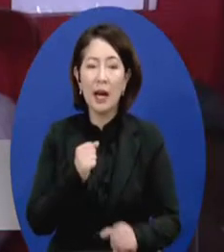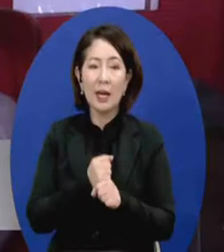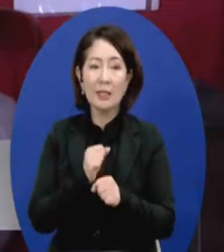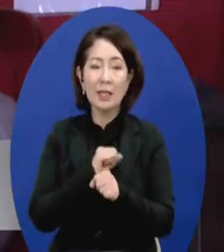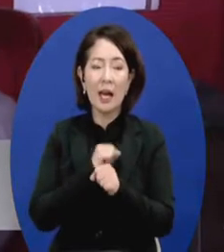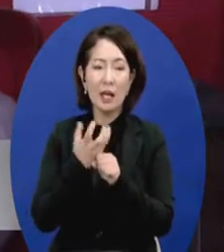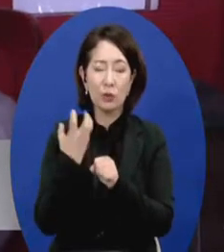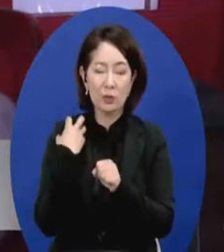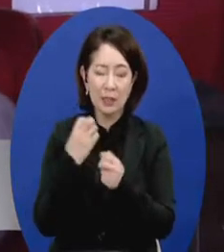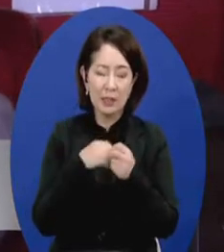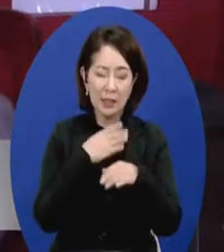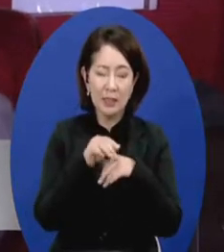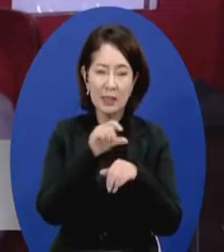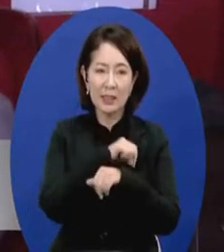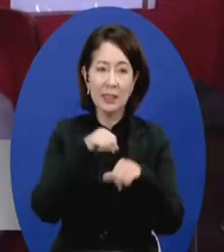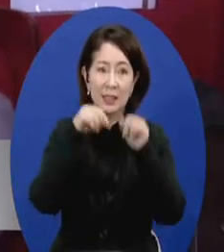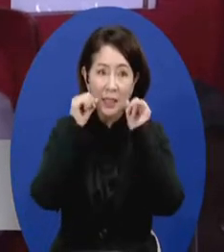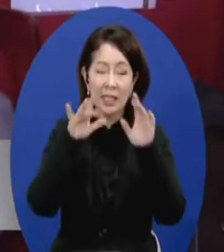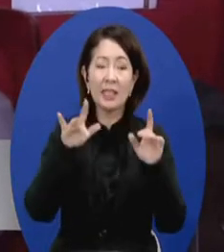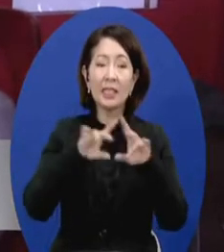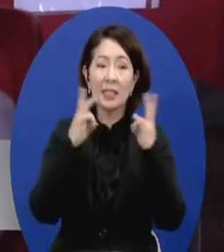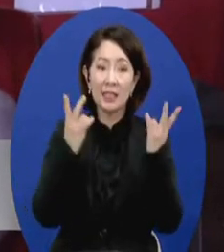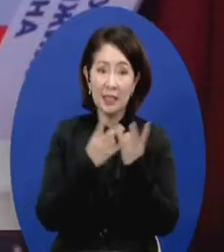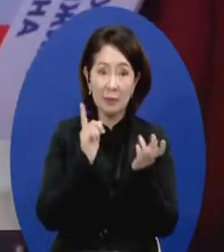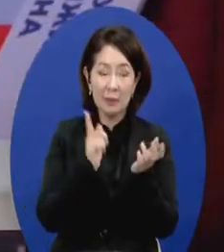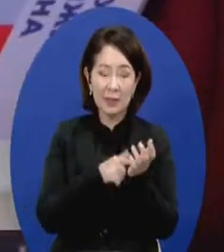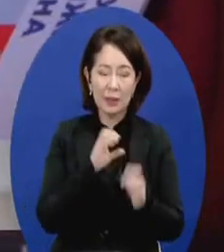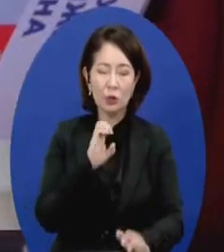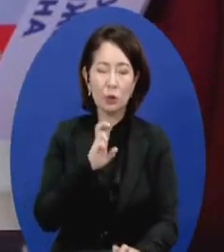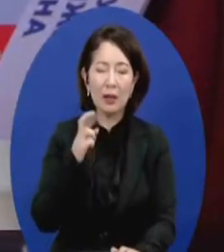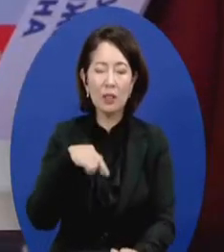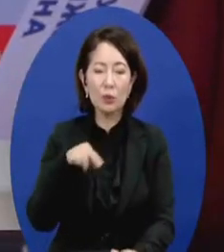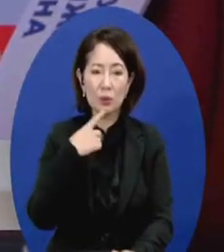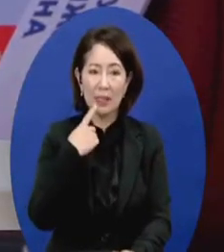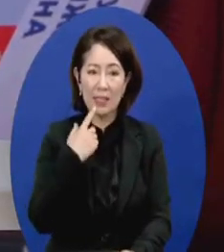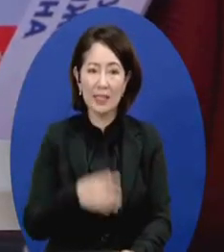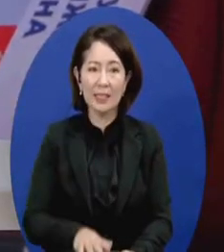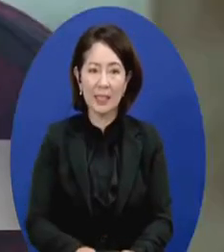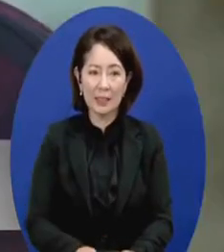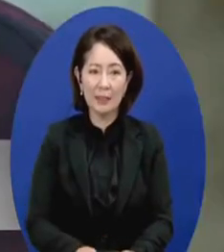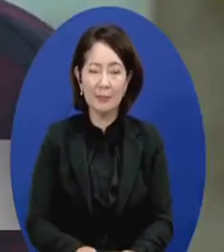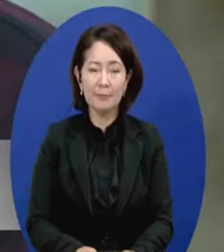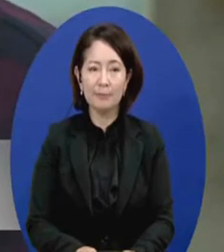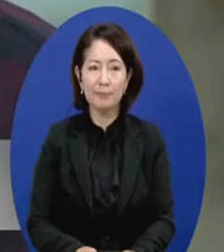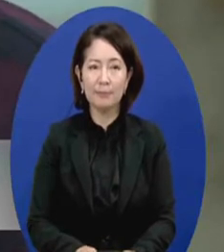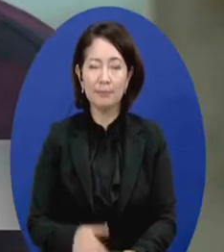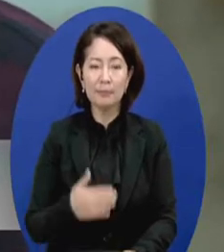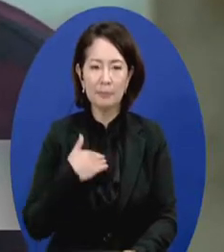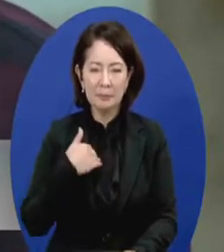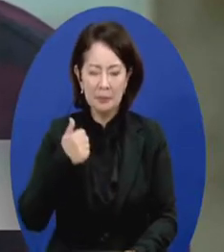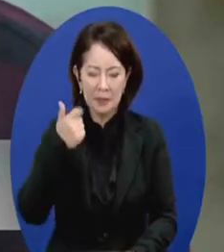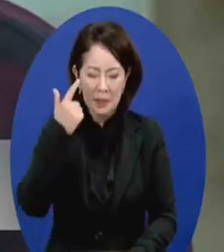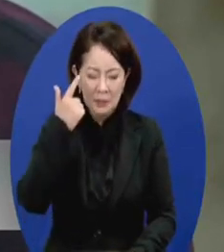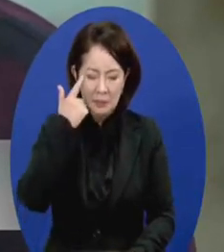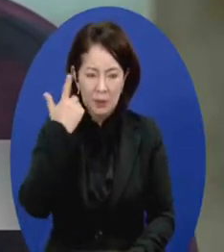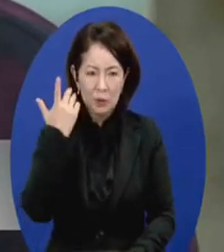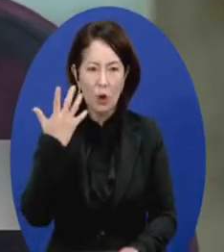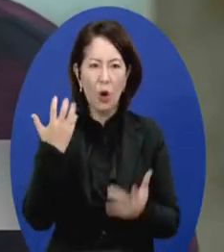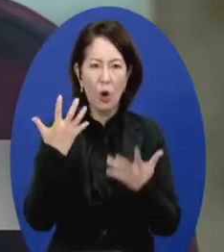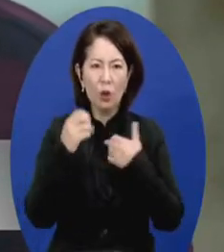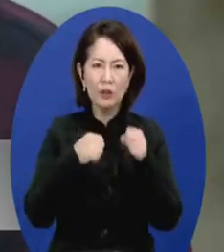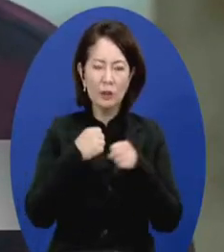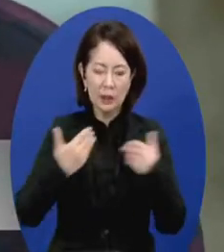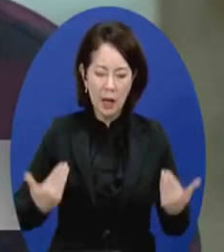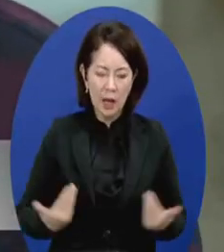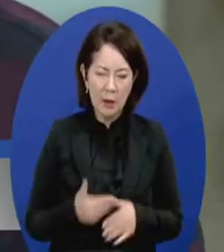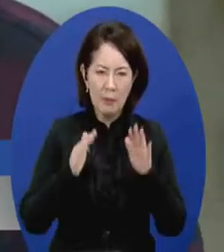ажиллаа хариуцлагатай хийдэг иргэдэд ээлтэй нийгэм хамгаас чухал гэдгийг Сүхбаатар дүүргийнхэн хэллээ. Одоо миний мэдхийн бид нар чинь олон жил